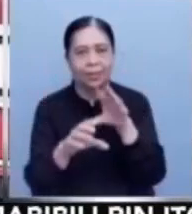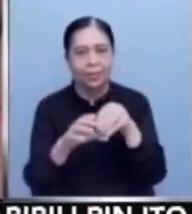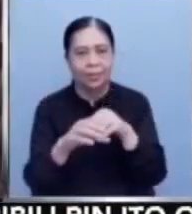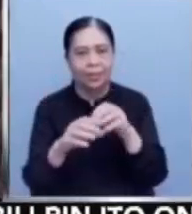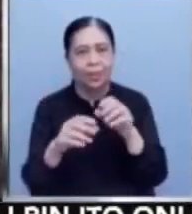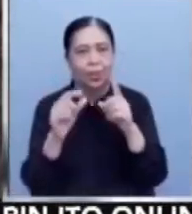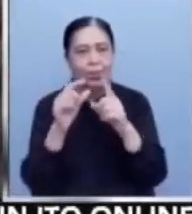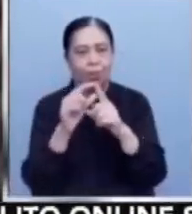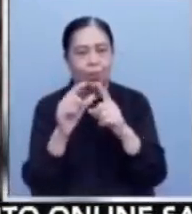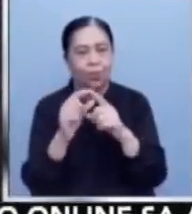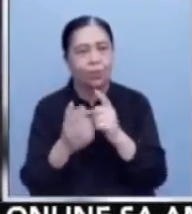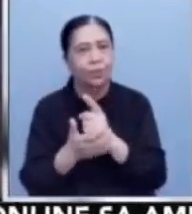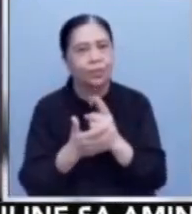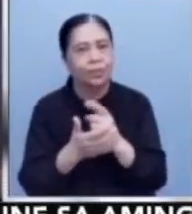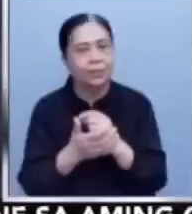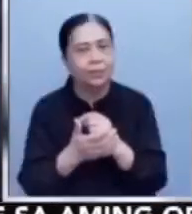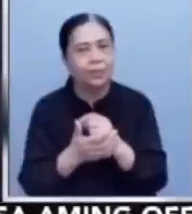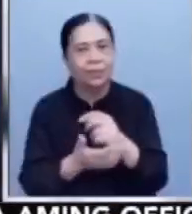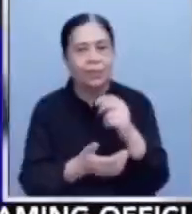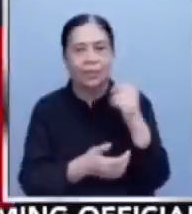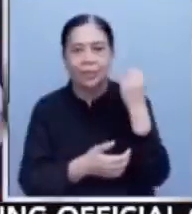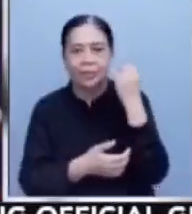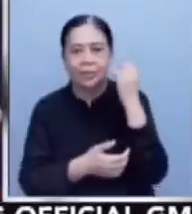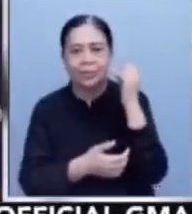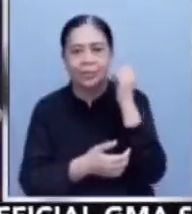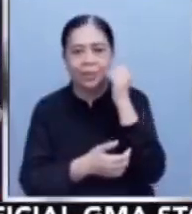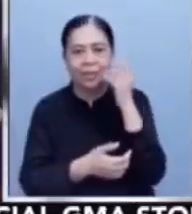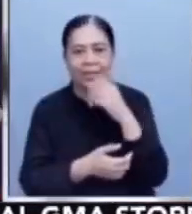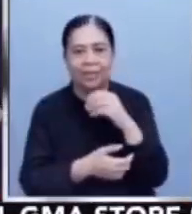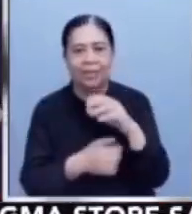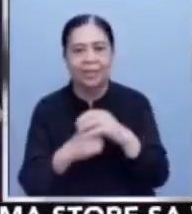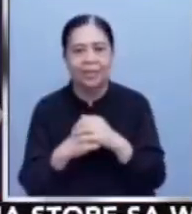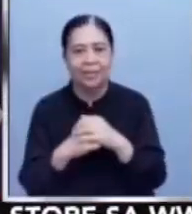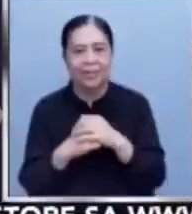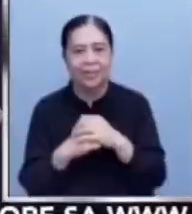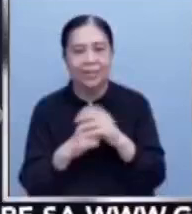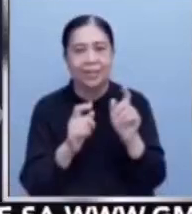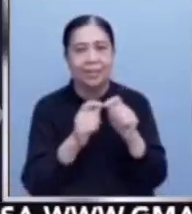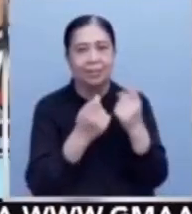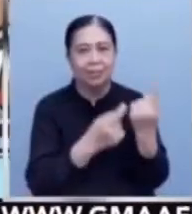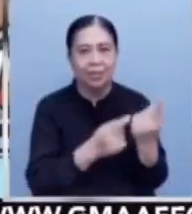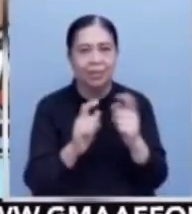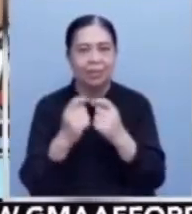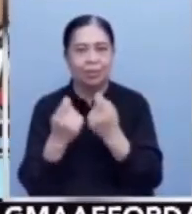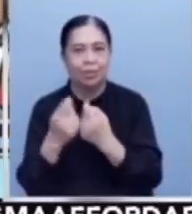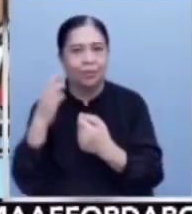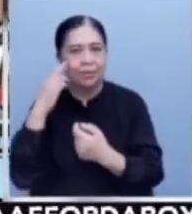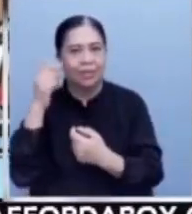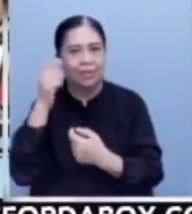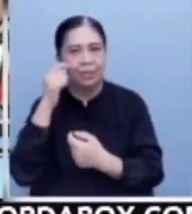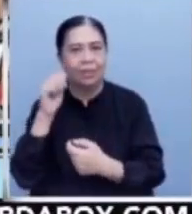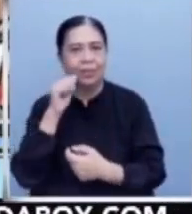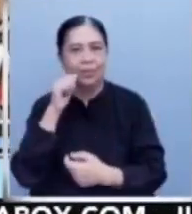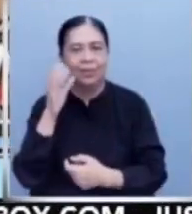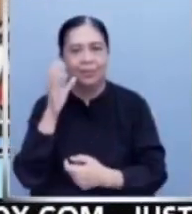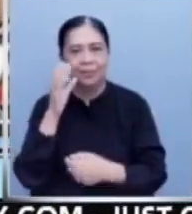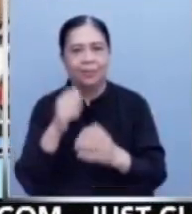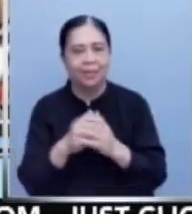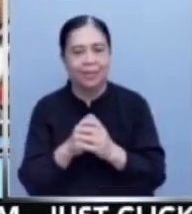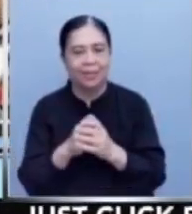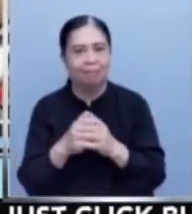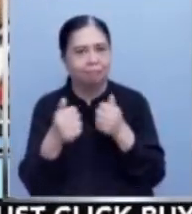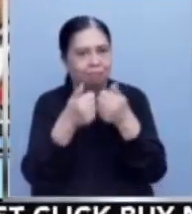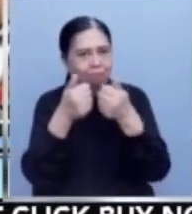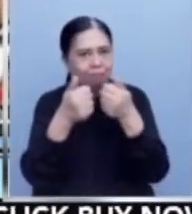Rings, Team 1 sina Emil Sumangil at Maureen Shrivers, habang Team 2 naman sina Rafi Tima at Aubrey Carampel. Competitive ang dalawang